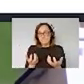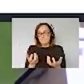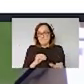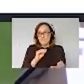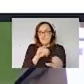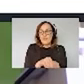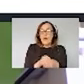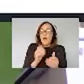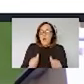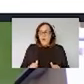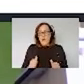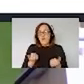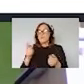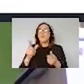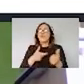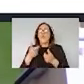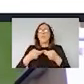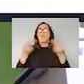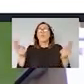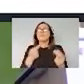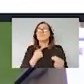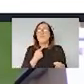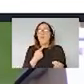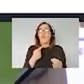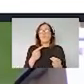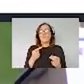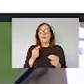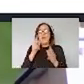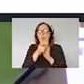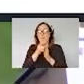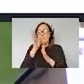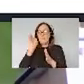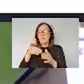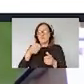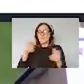poproszę, tylko proszę, żebyście Państwo też nie udostępniali dźwięku i kamery, bo